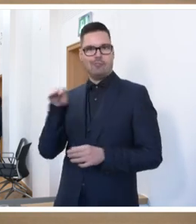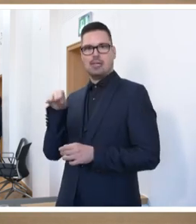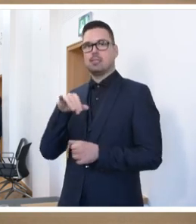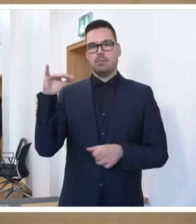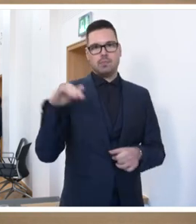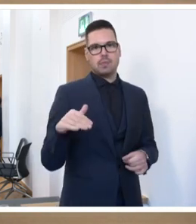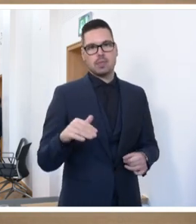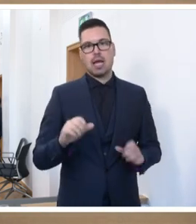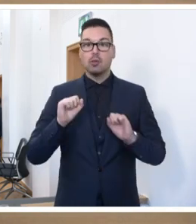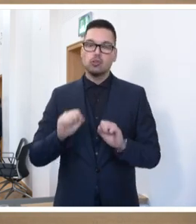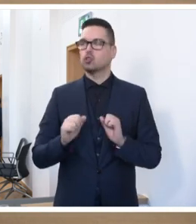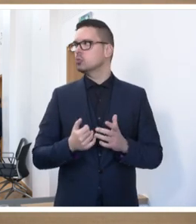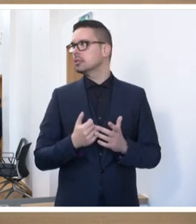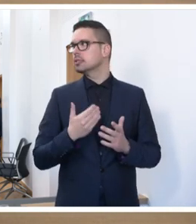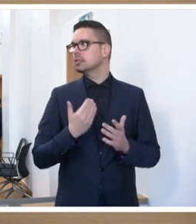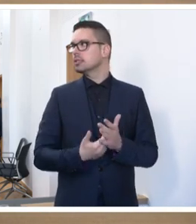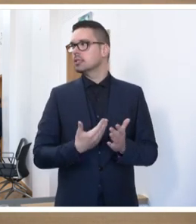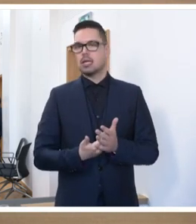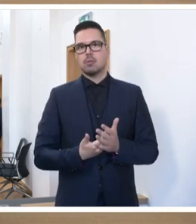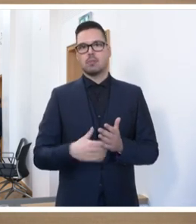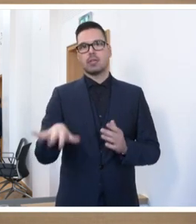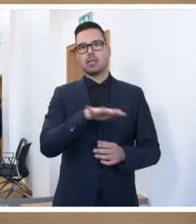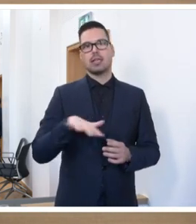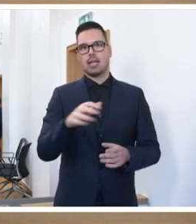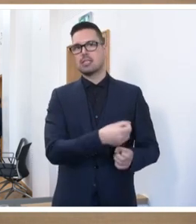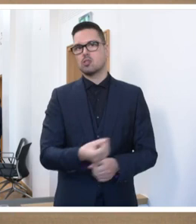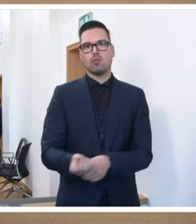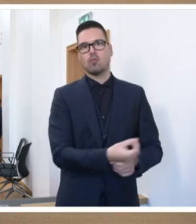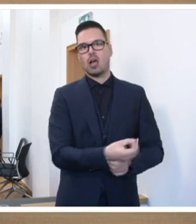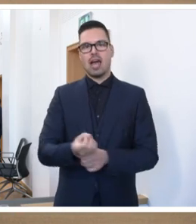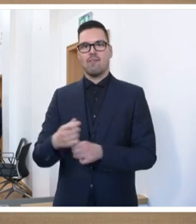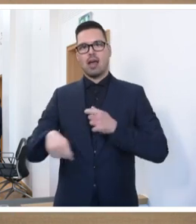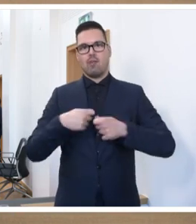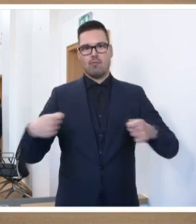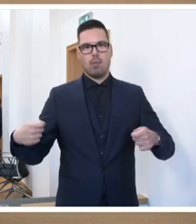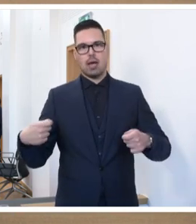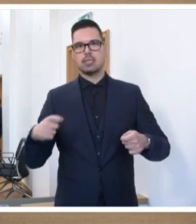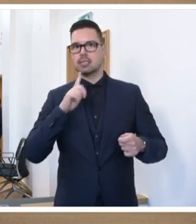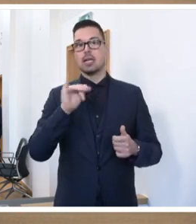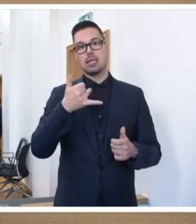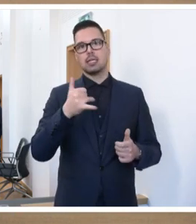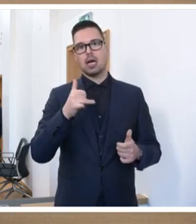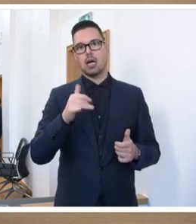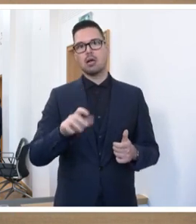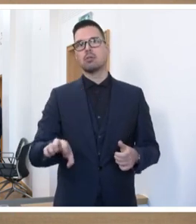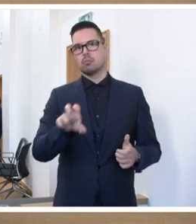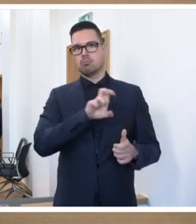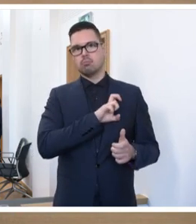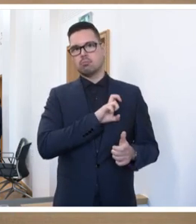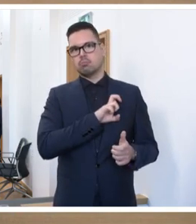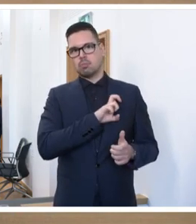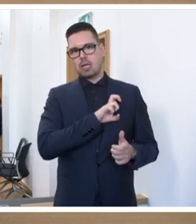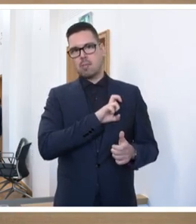Einsätzen zu schützen. Auch der Vorsitzende des Landesfeuerwehrverbandes hat sich vor einigen Tagen für den Einsatz und für die Anschaffung von